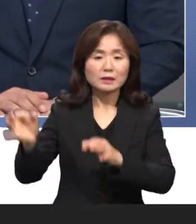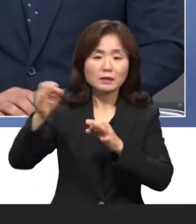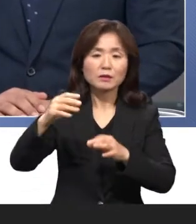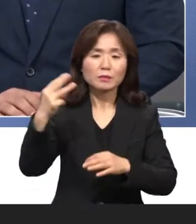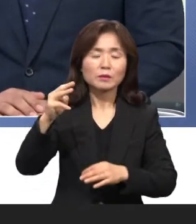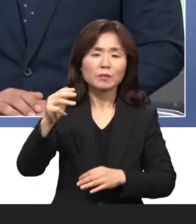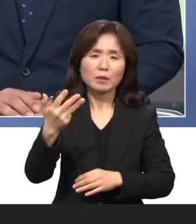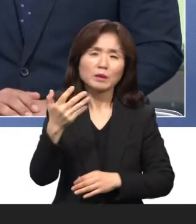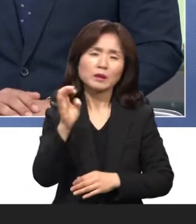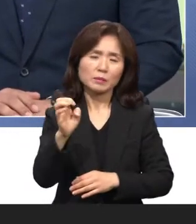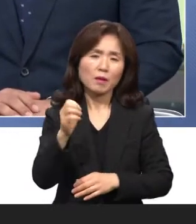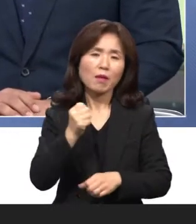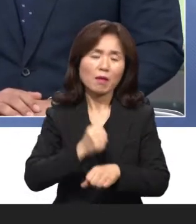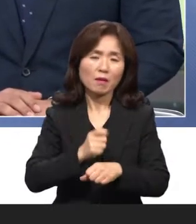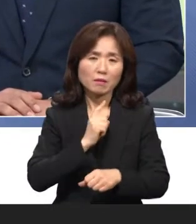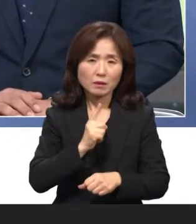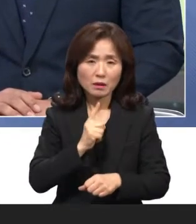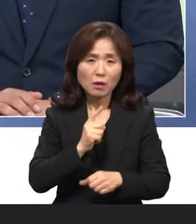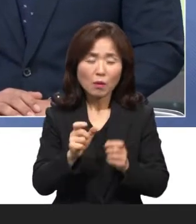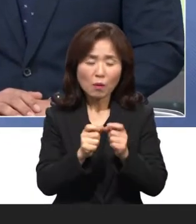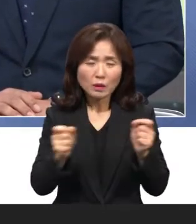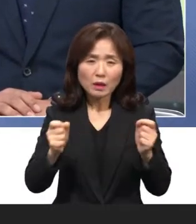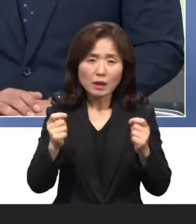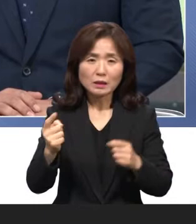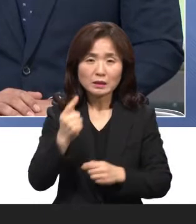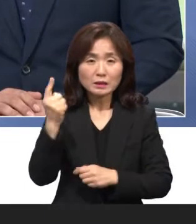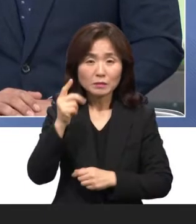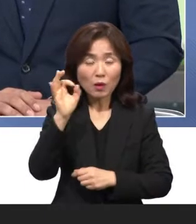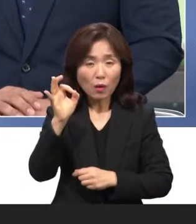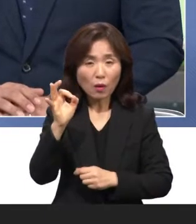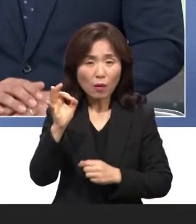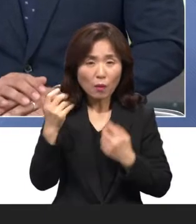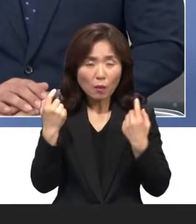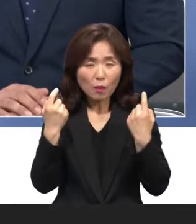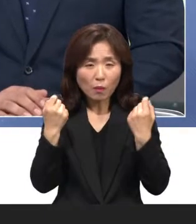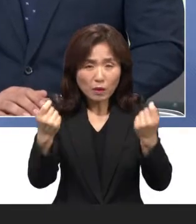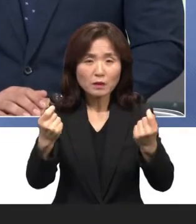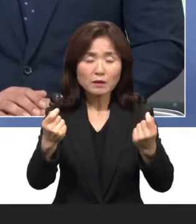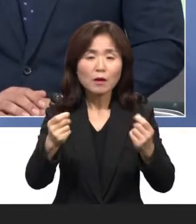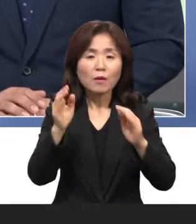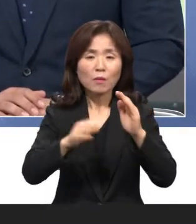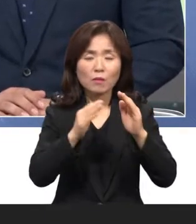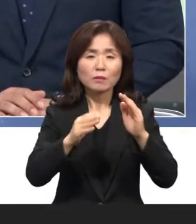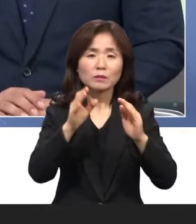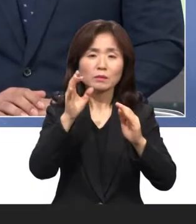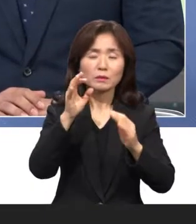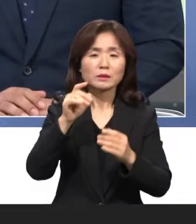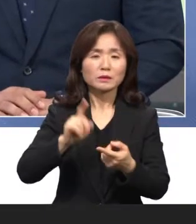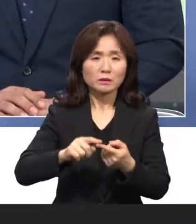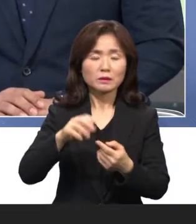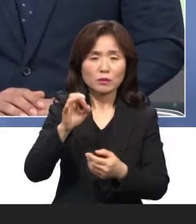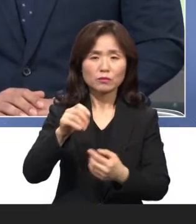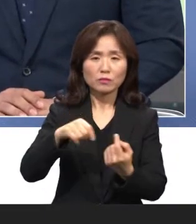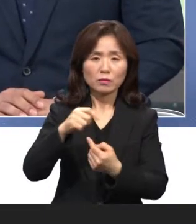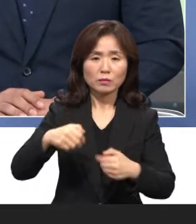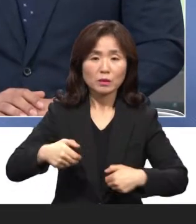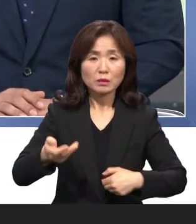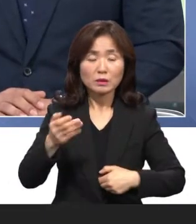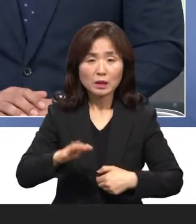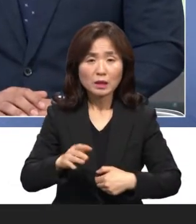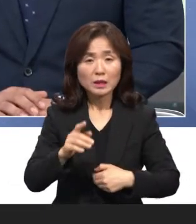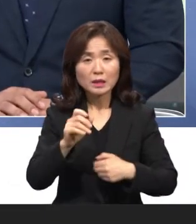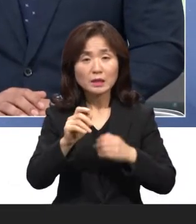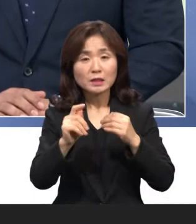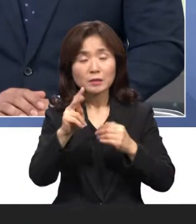지나치게 오랜 시간 수신료가 동결 돼 썼다는 점 그래서 원래 공적 지원으로 운영되는 공영방송 2 상업 제원에 절반